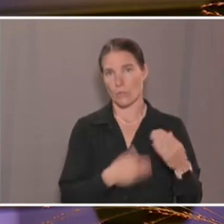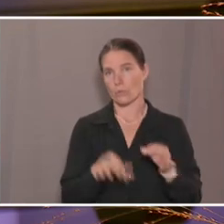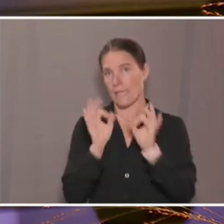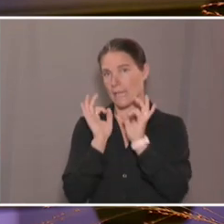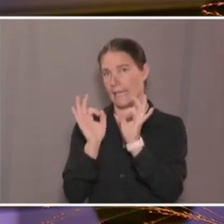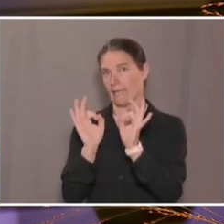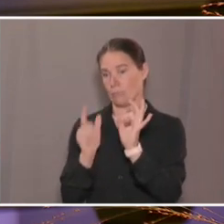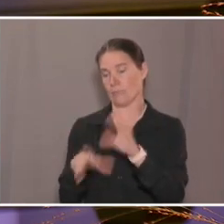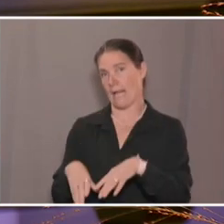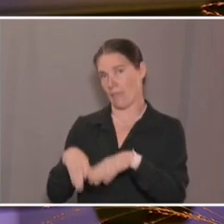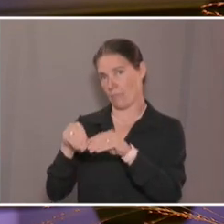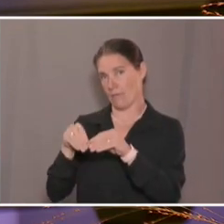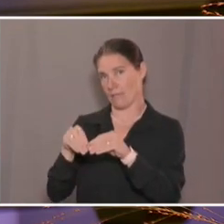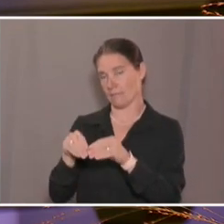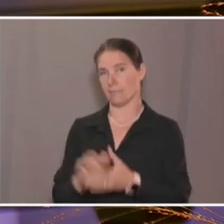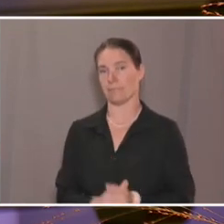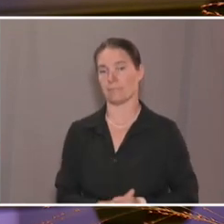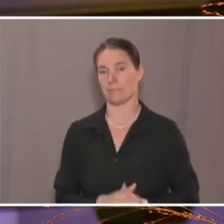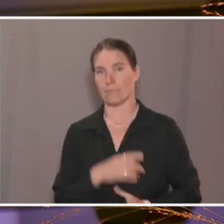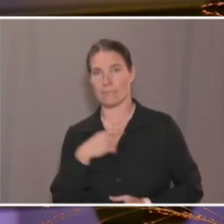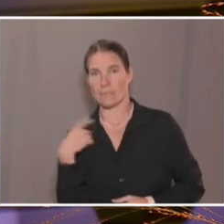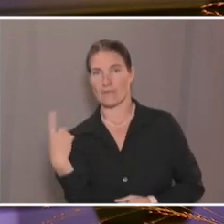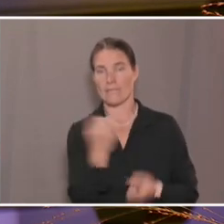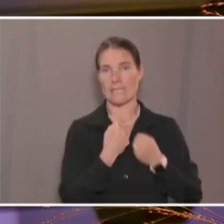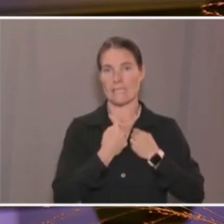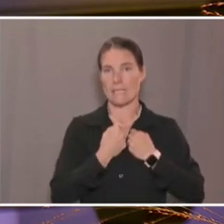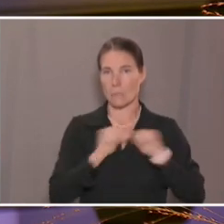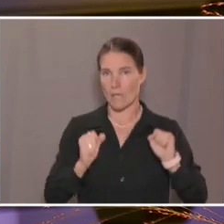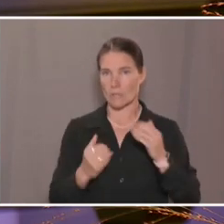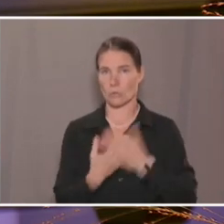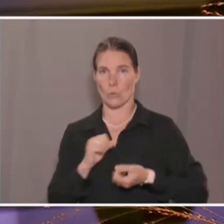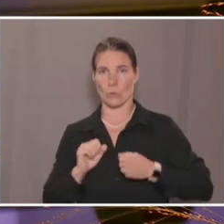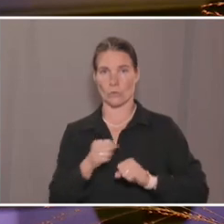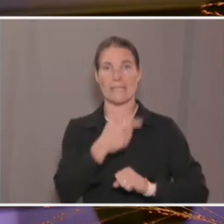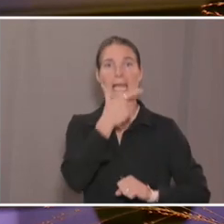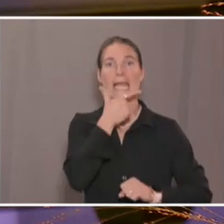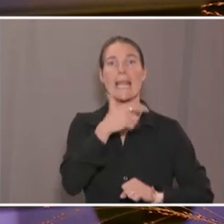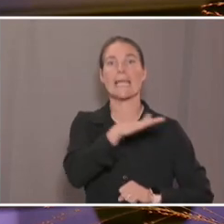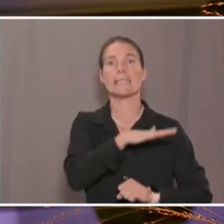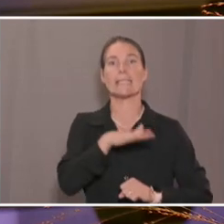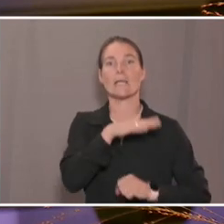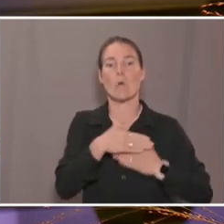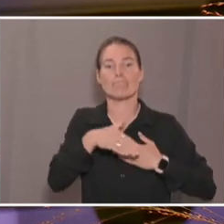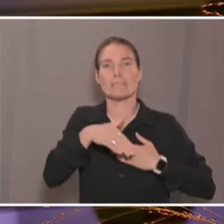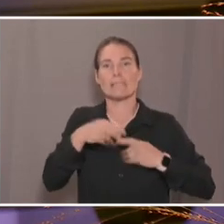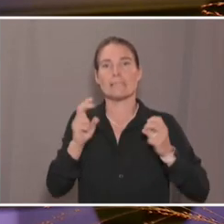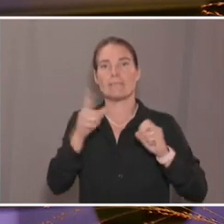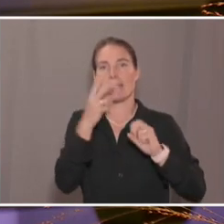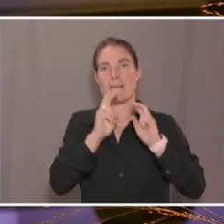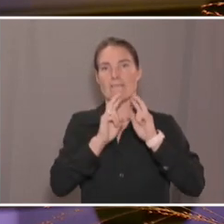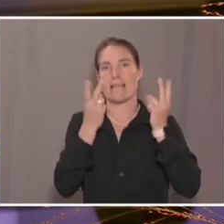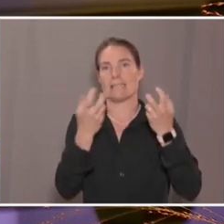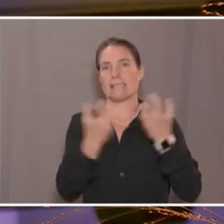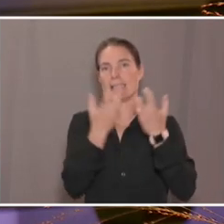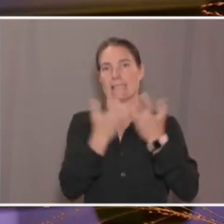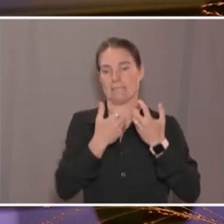beginnen. Wir sind eine demokratische Neugründung der Engländer unmittelbar nach Ende des Zweiten Weltkrieges. So